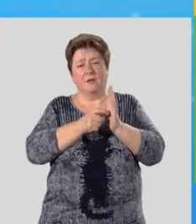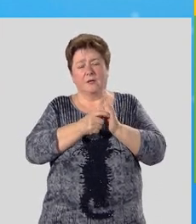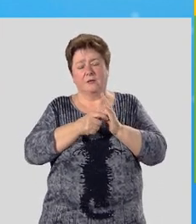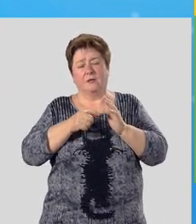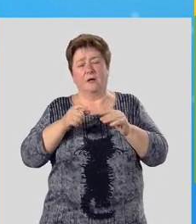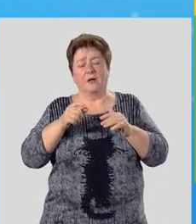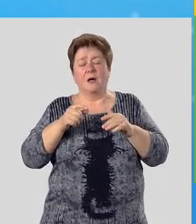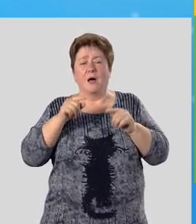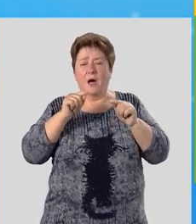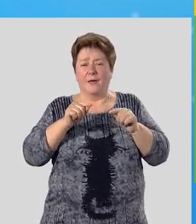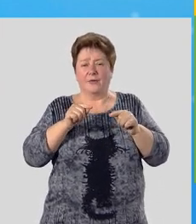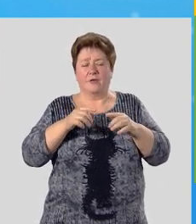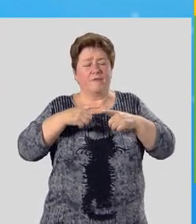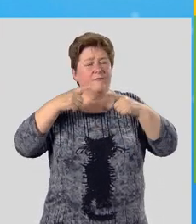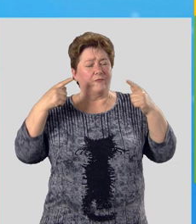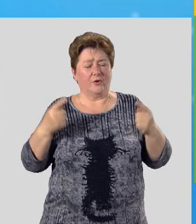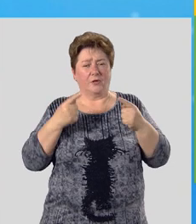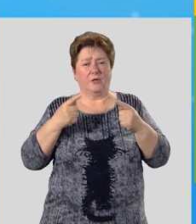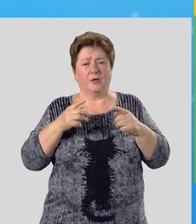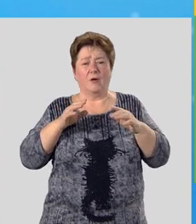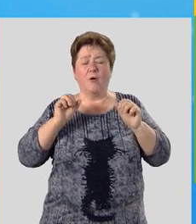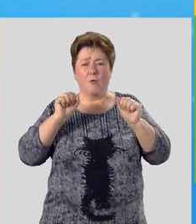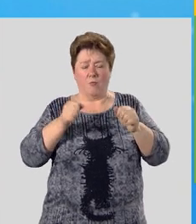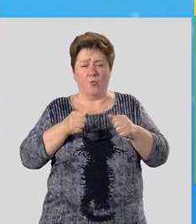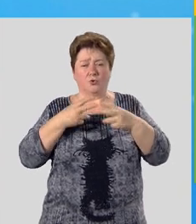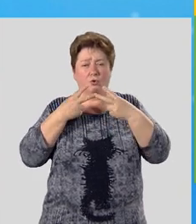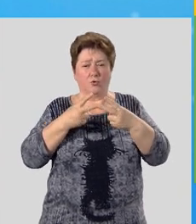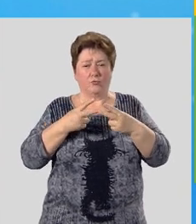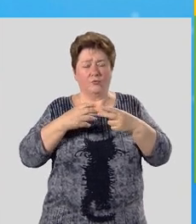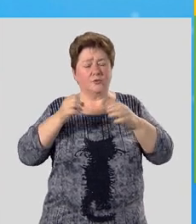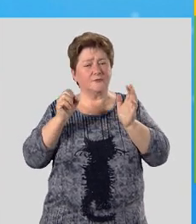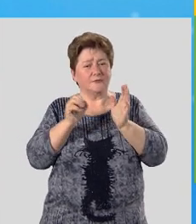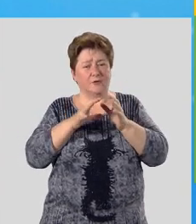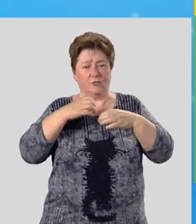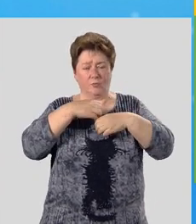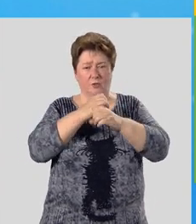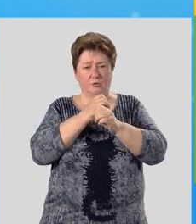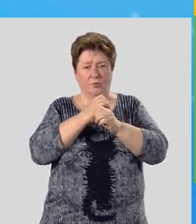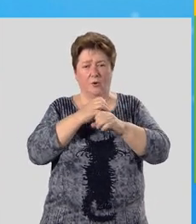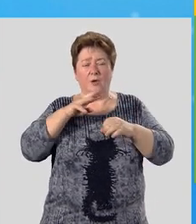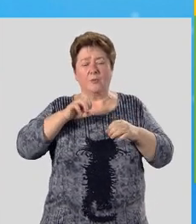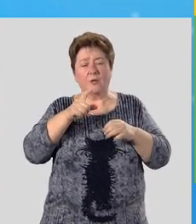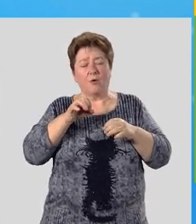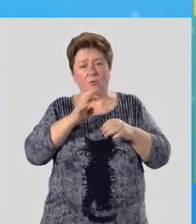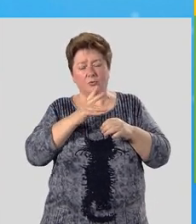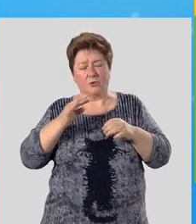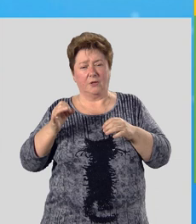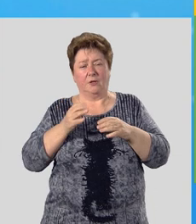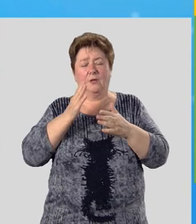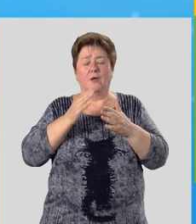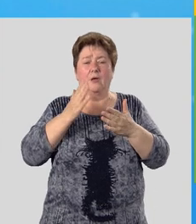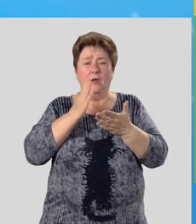эукариот. Они достаточно велики, поэтому их можно увидеть в световой микроскоп. Митохондрии